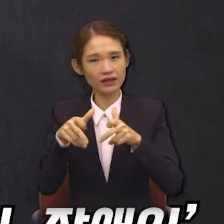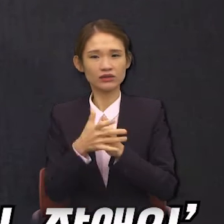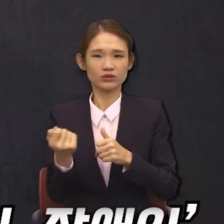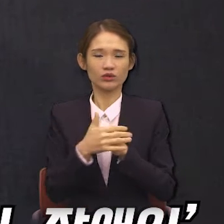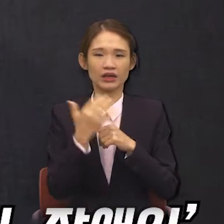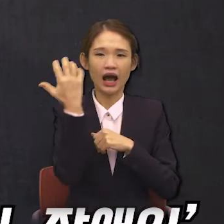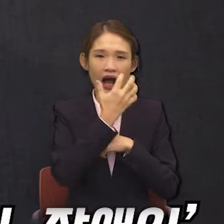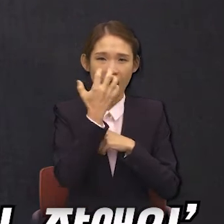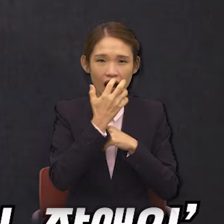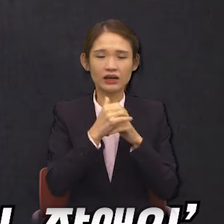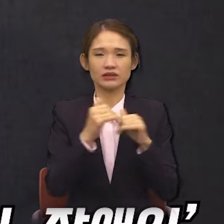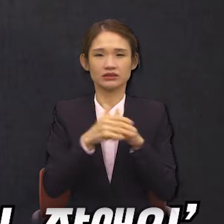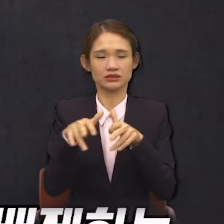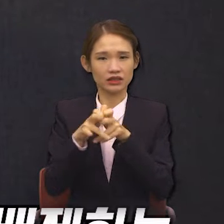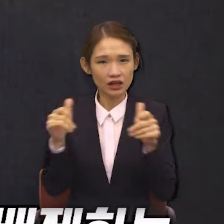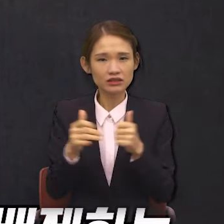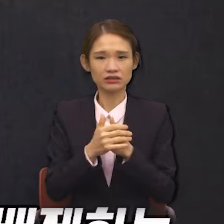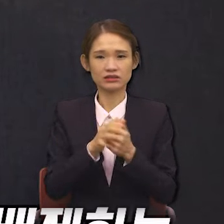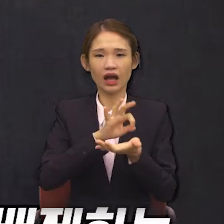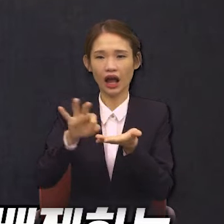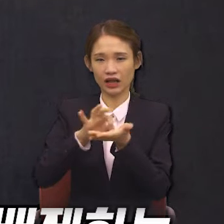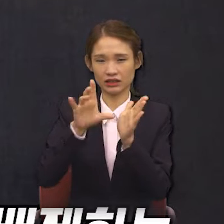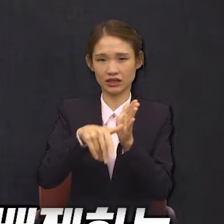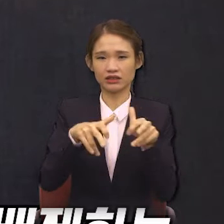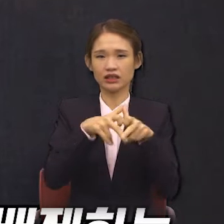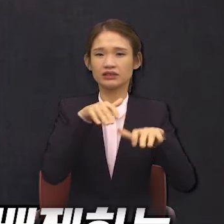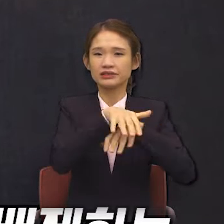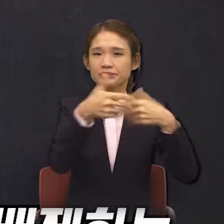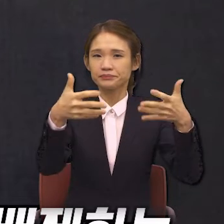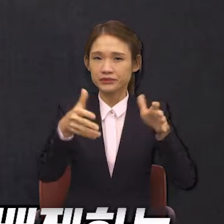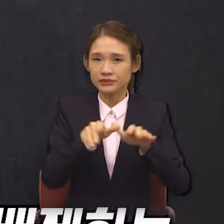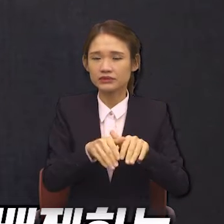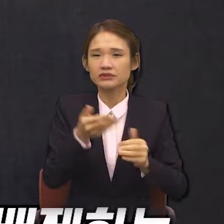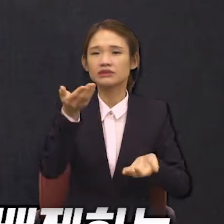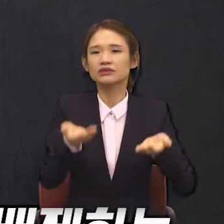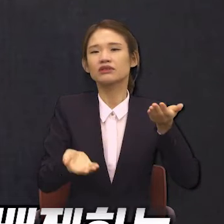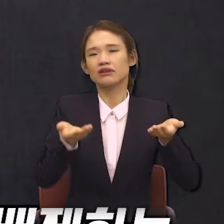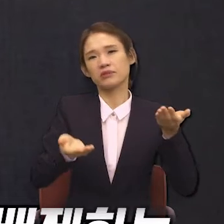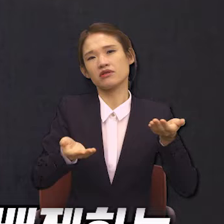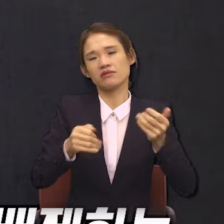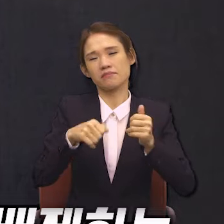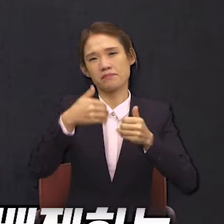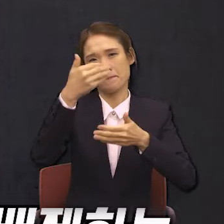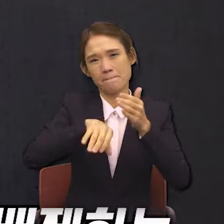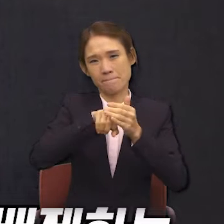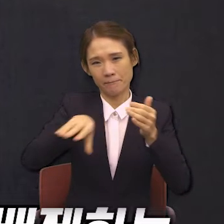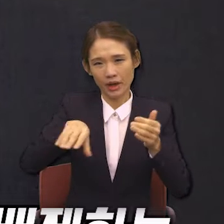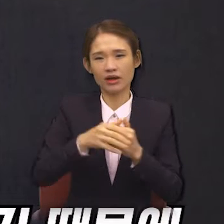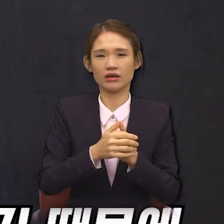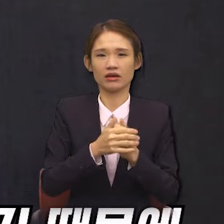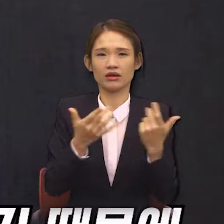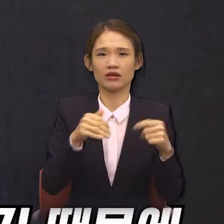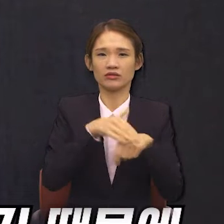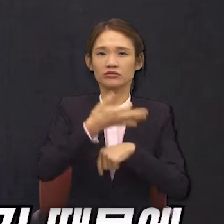장애인 또는 뭐 일반인 장애인 했을 때 뭐 이 장애 집단을 뭐 차별하거나 또